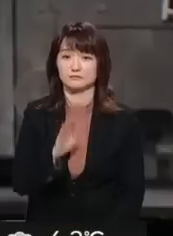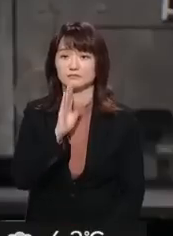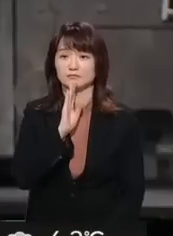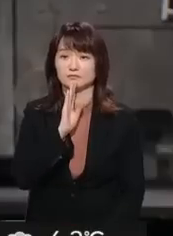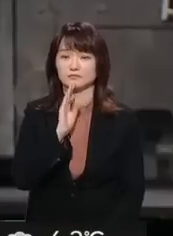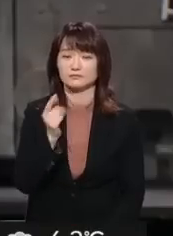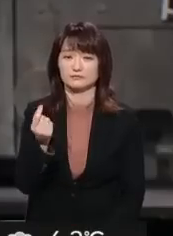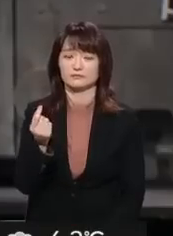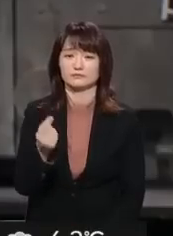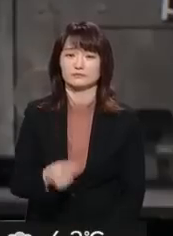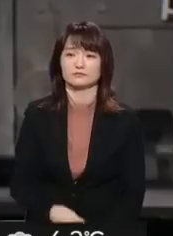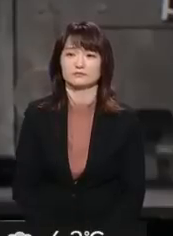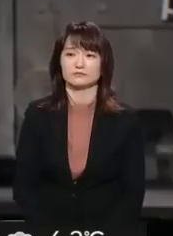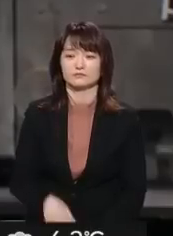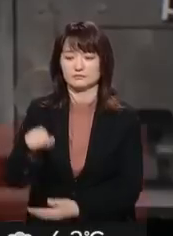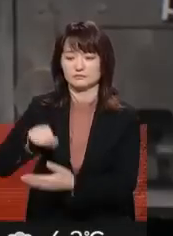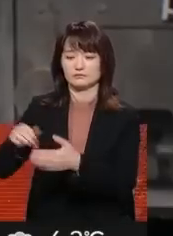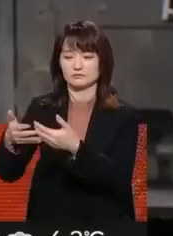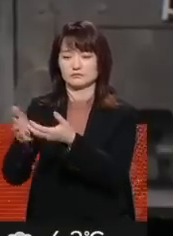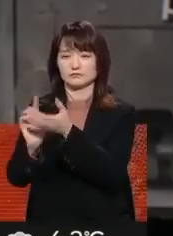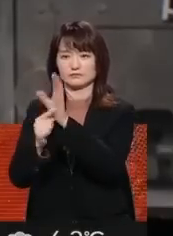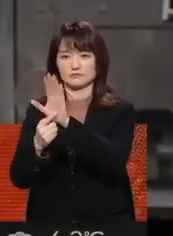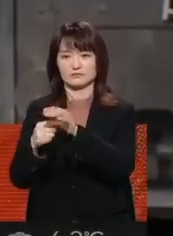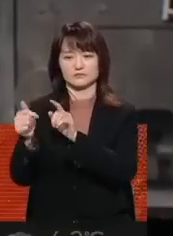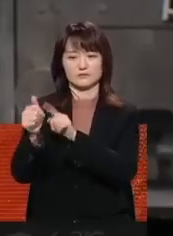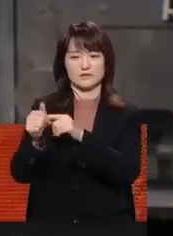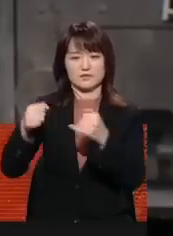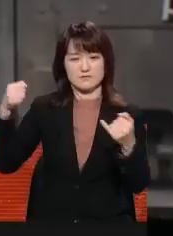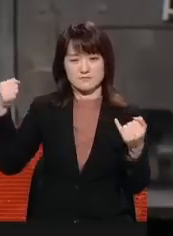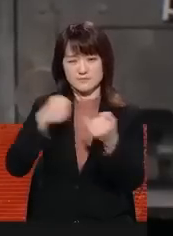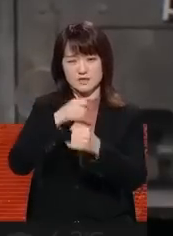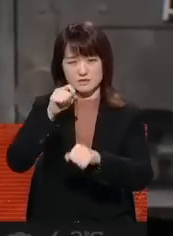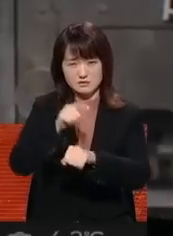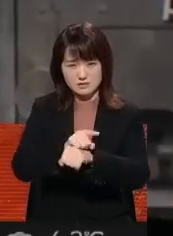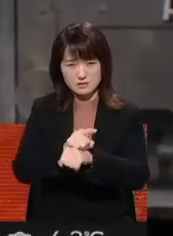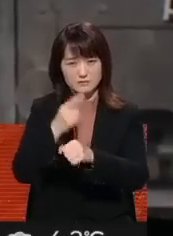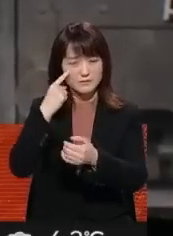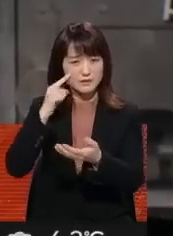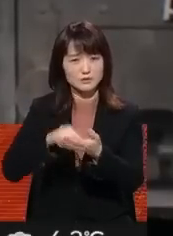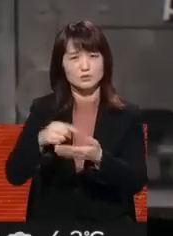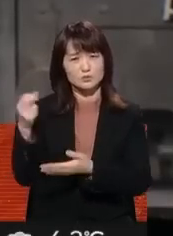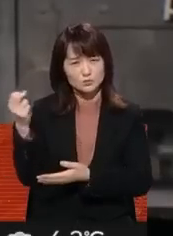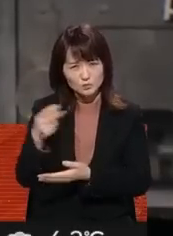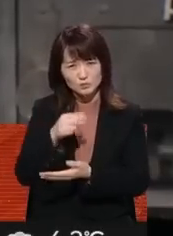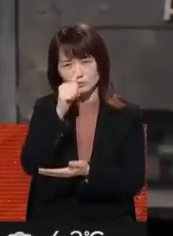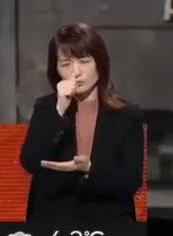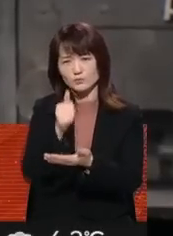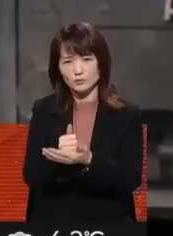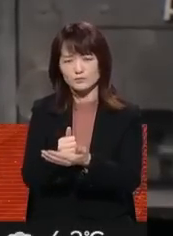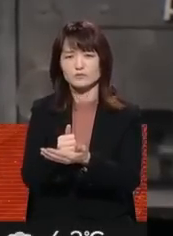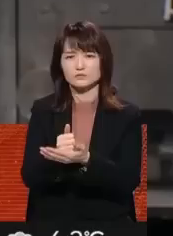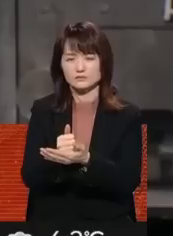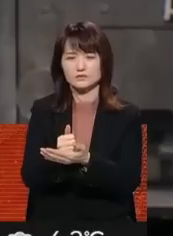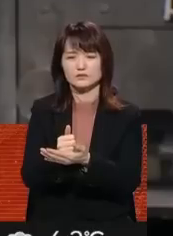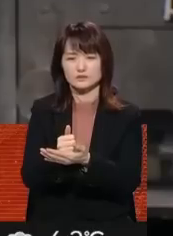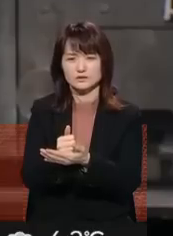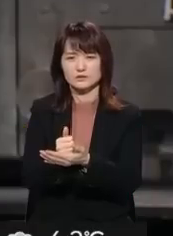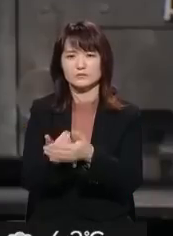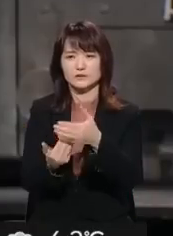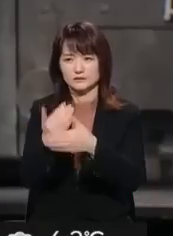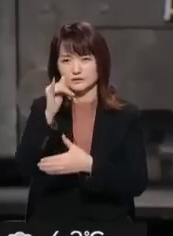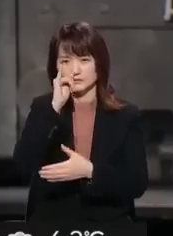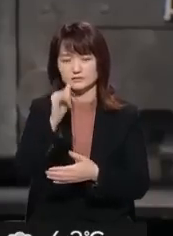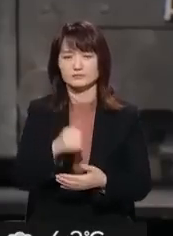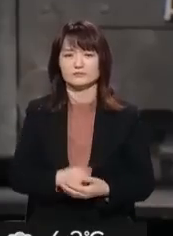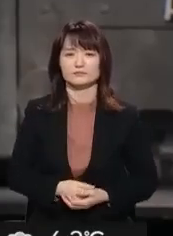건데요 재판부에서도 그랬습니다 피해자의 폭력성이 드러나고 재범이 우려가 있고 또 그리고이 사람이 그 폭력성이 높기 때문에